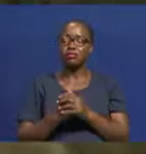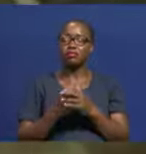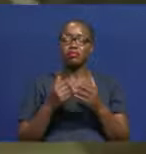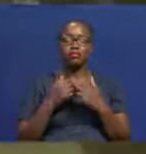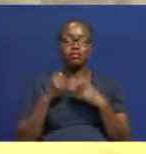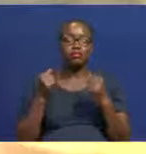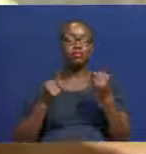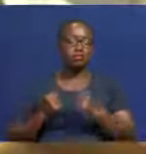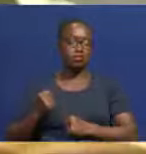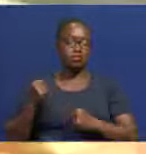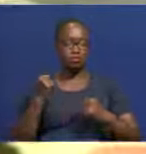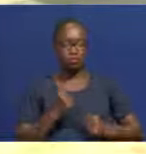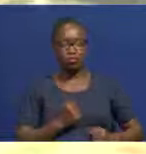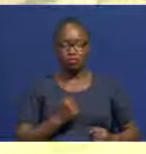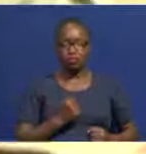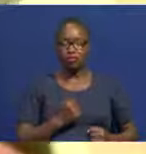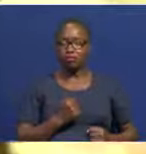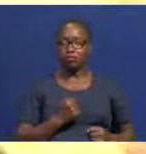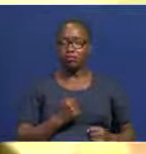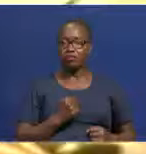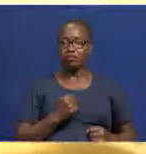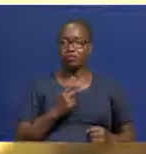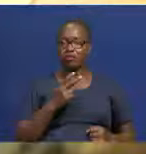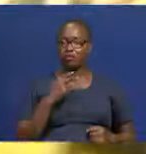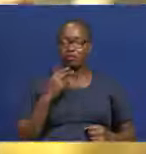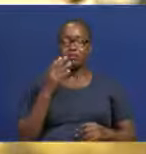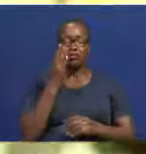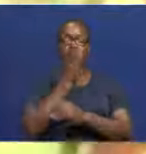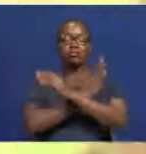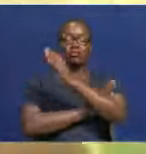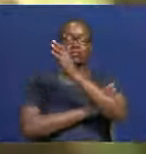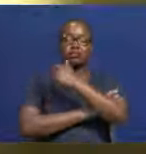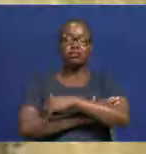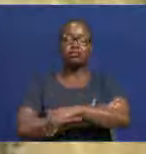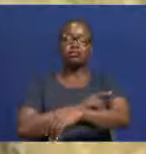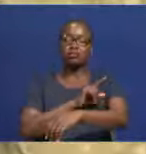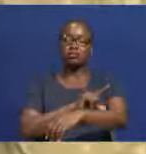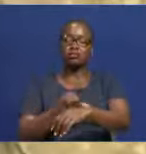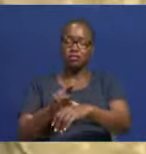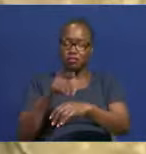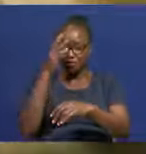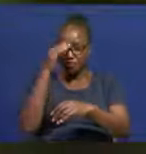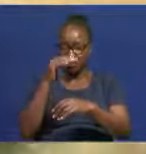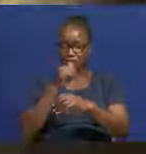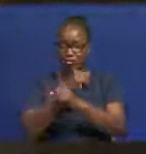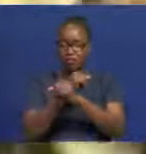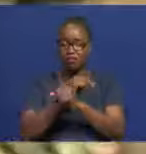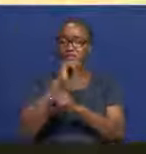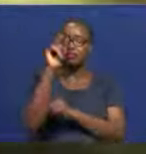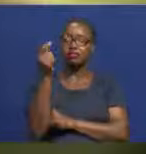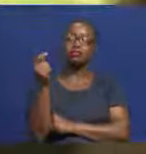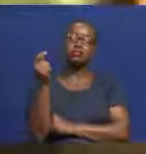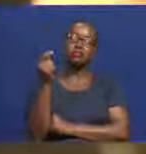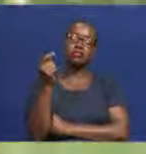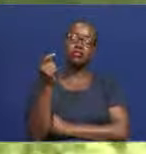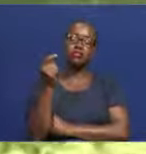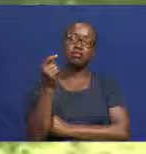mashujaa ambao walikatwa mguu kwa sababu ya kulinda Kenya.